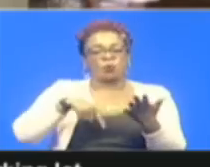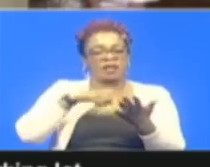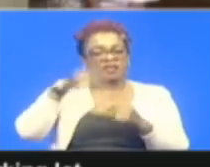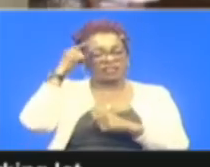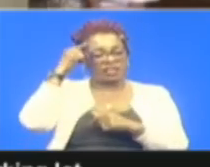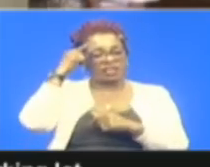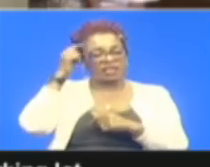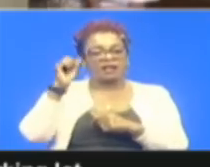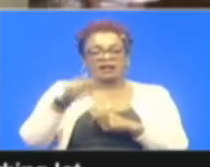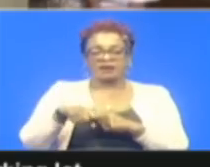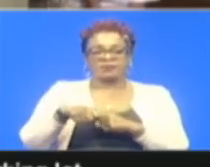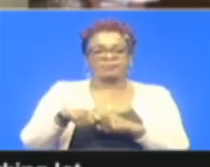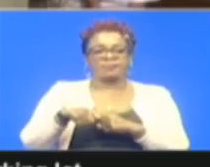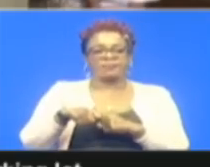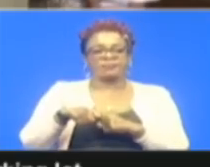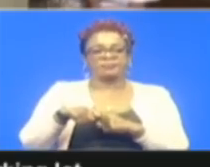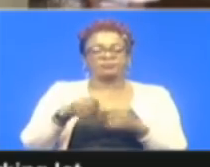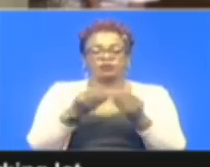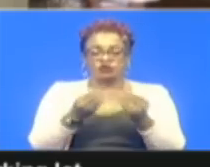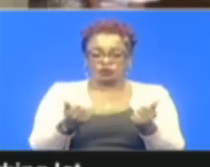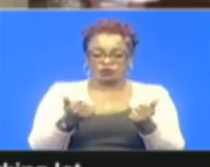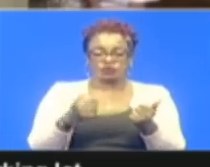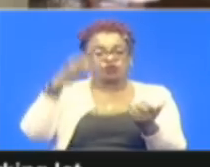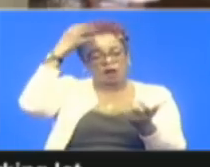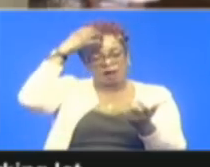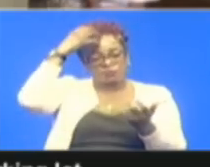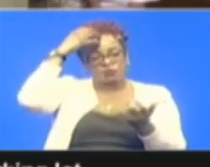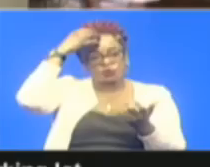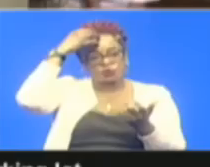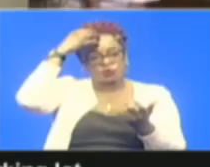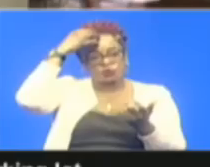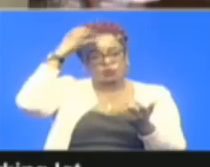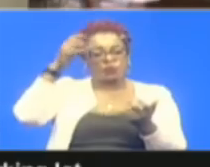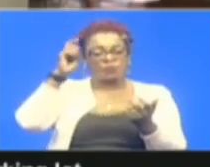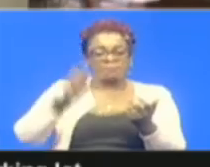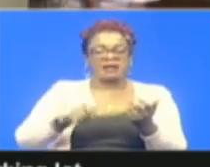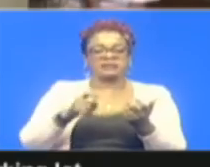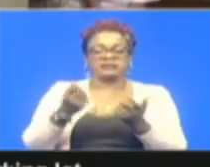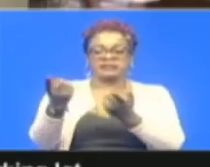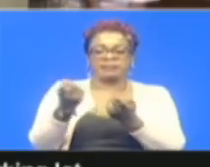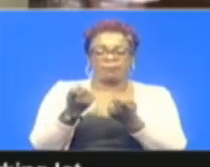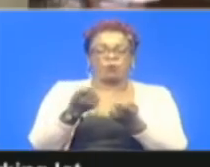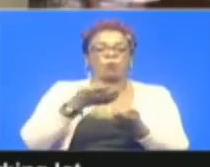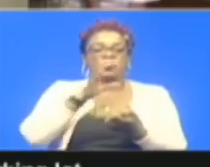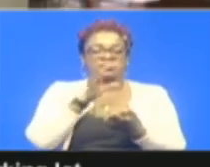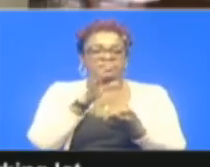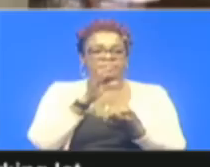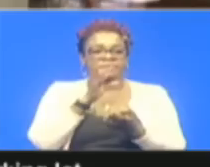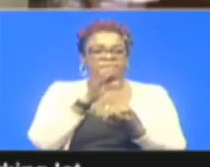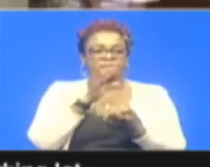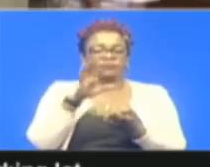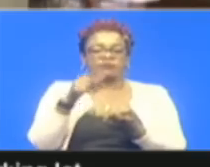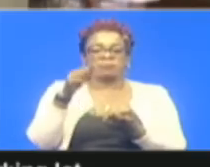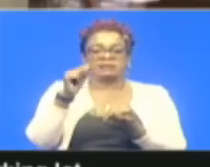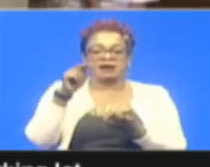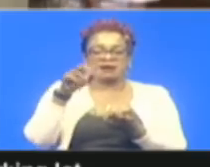can are solutions to Lamu is we have to tap water from Tana River